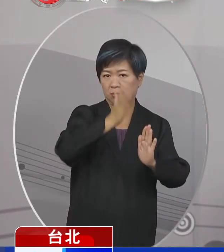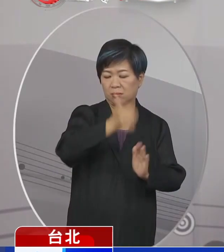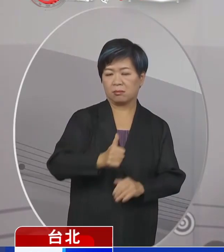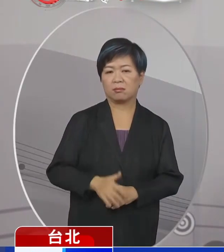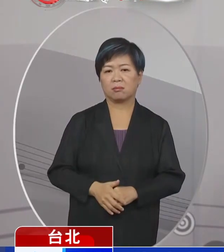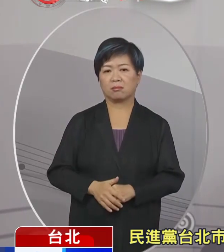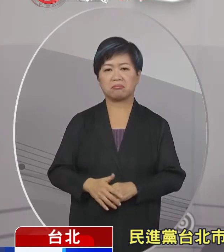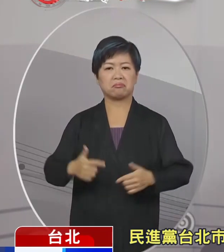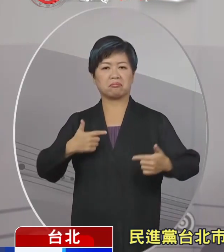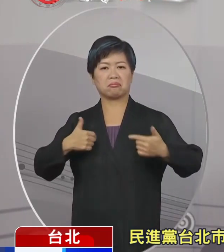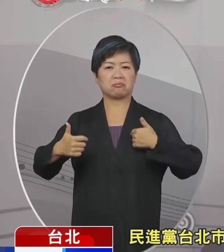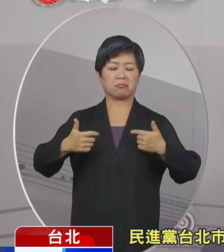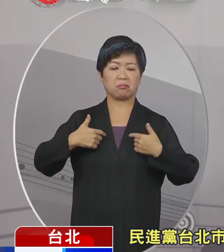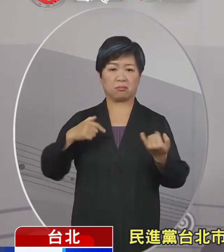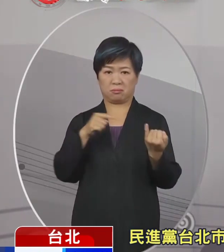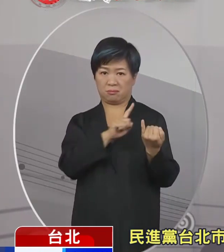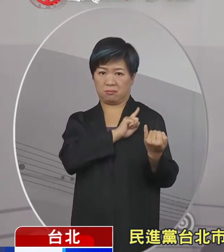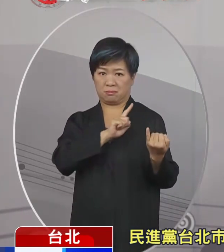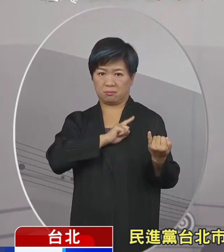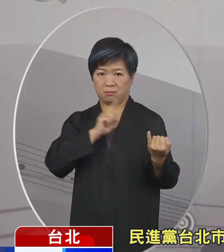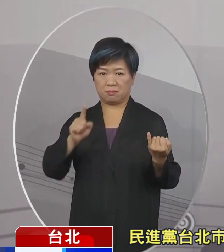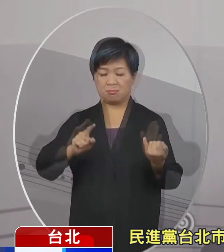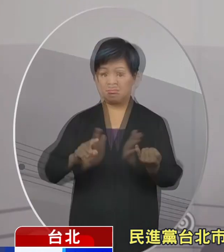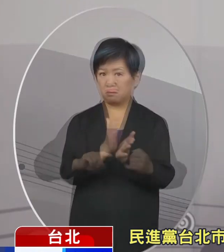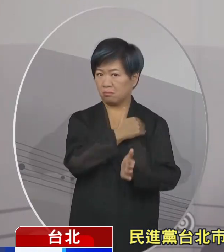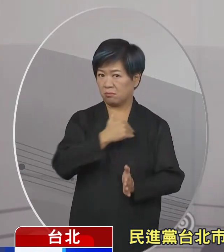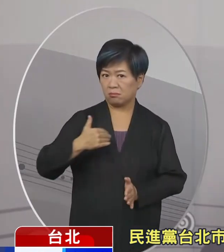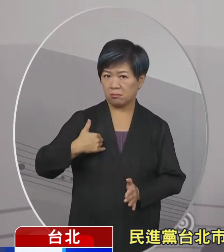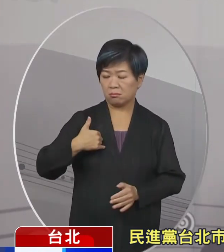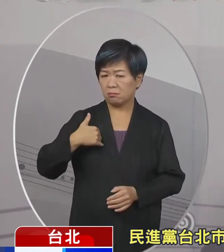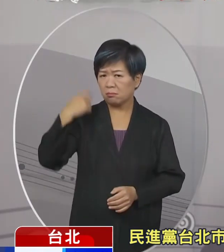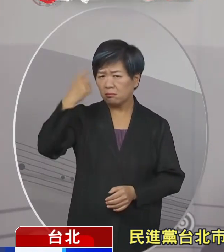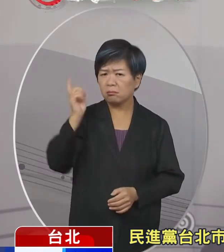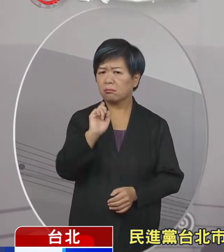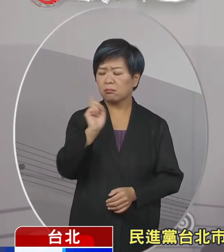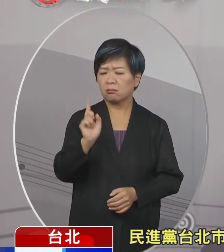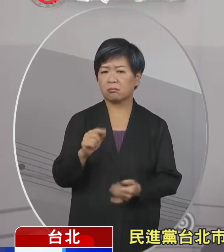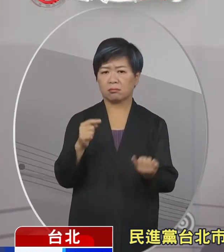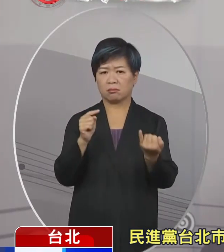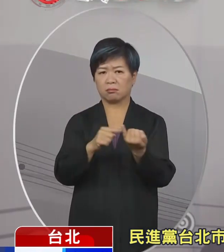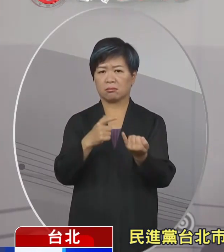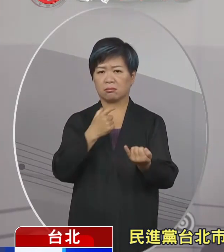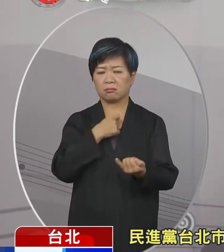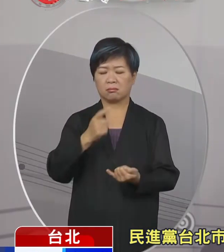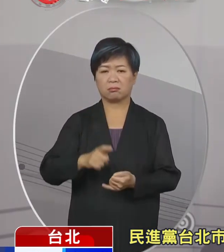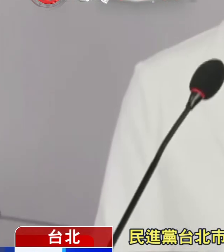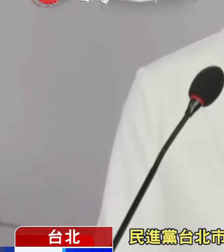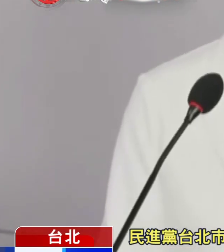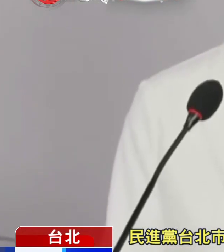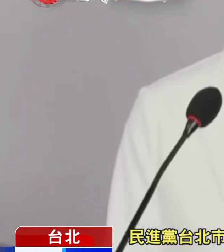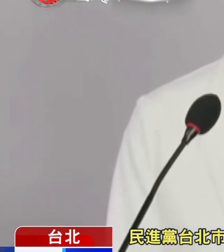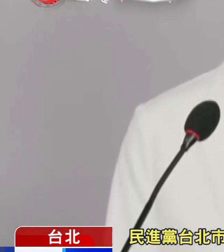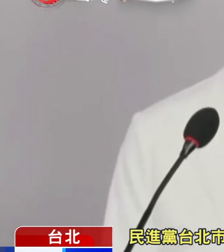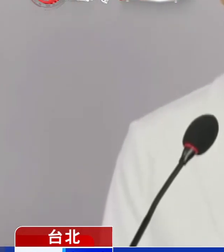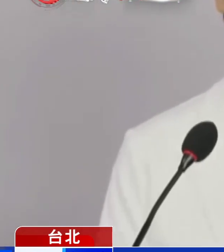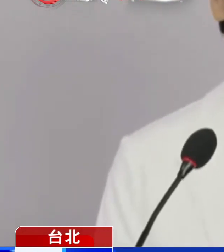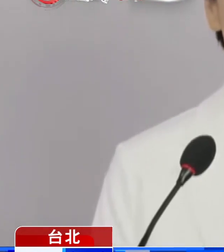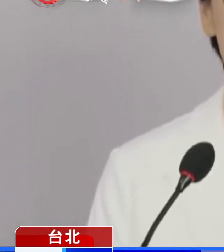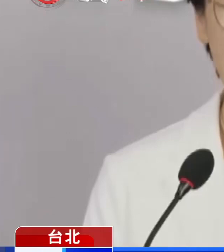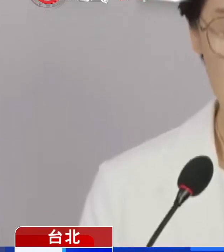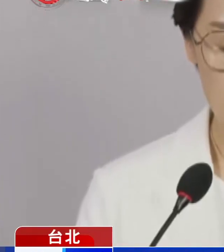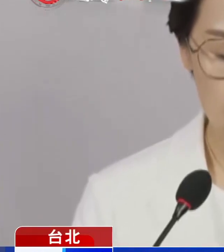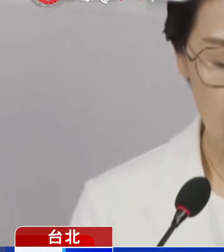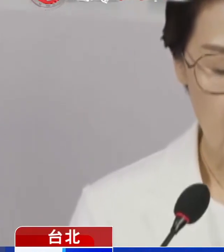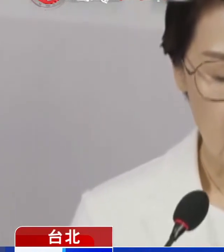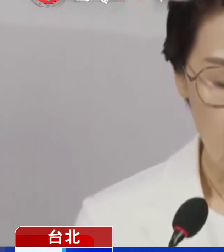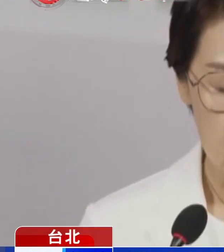常常自夸自诩他有一个集战力，是指的就是说他要科规黄水。 这头黄珊珊果然在强调